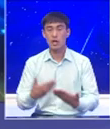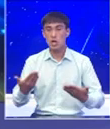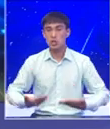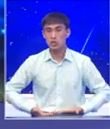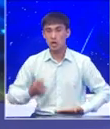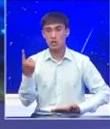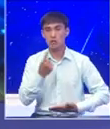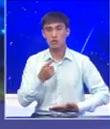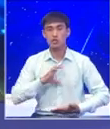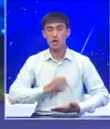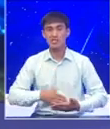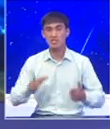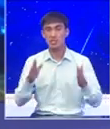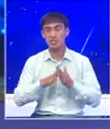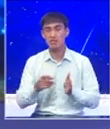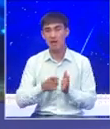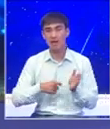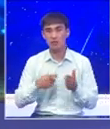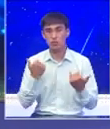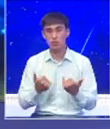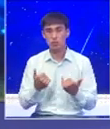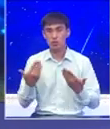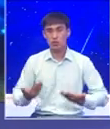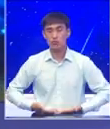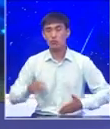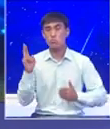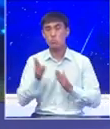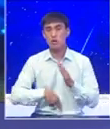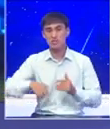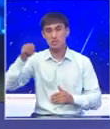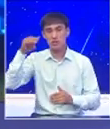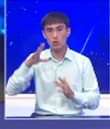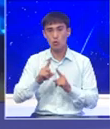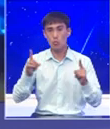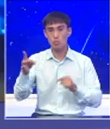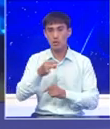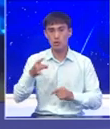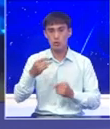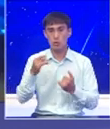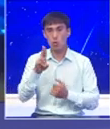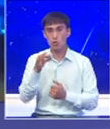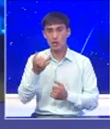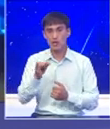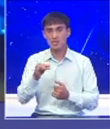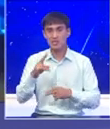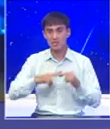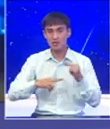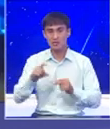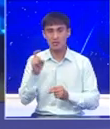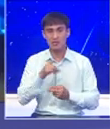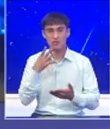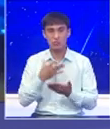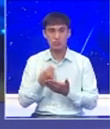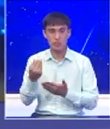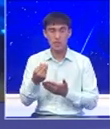Жители одного из частных секторов Караганды до сих пор живут без света. Крупный микрорайон города Кунгей застраивался хозяйственным способом,